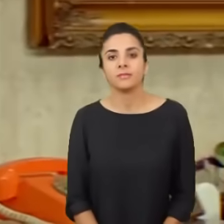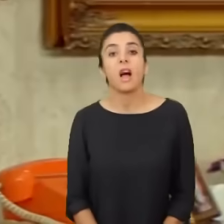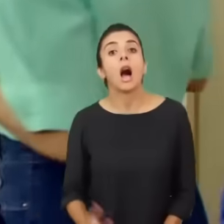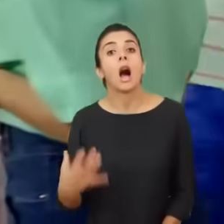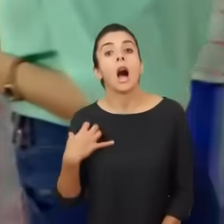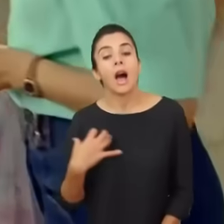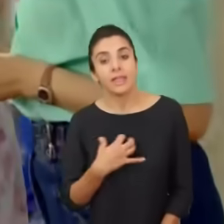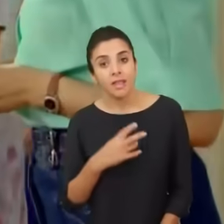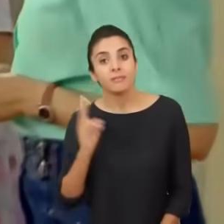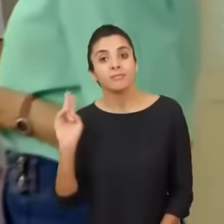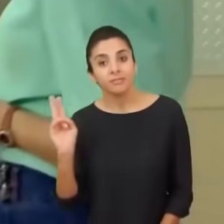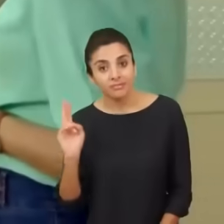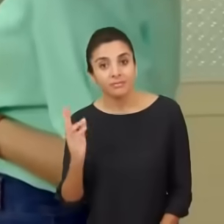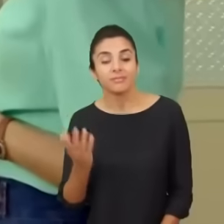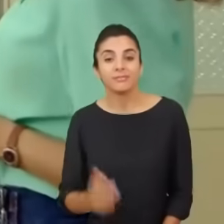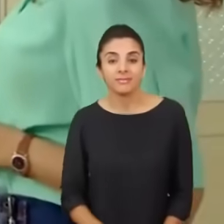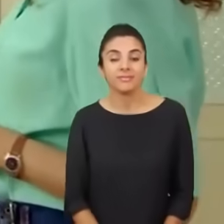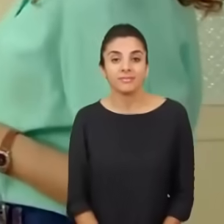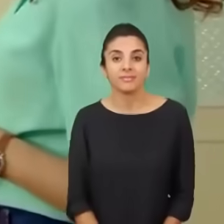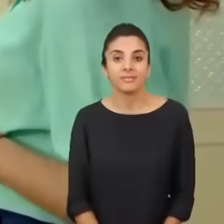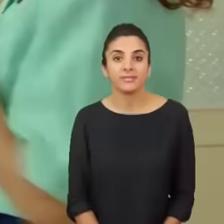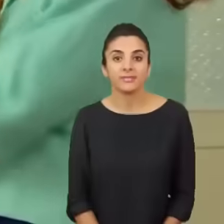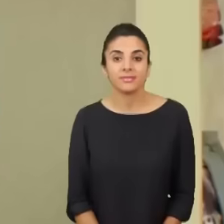Annem de. Aa!